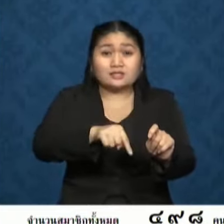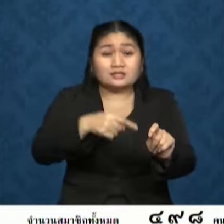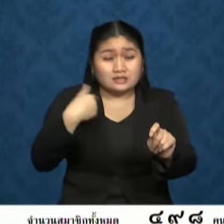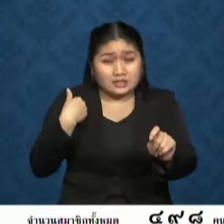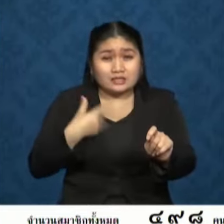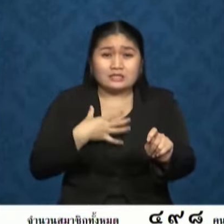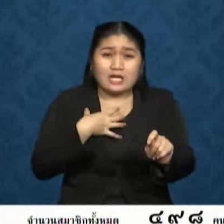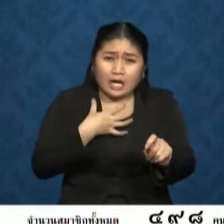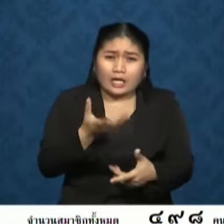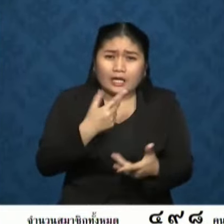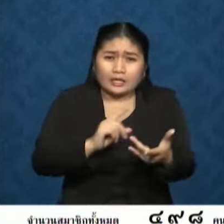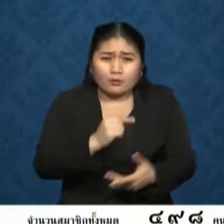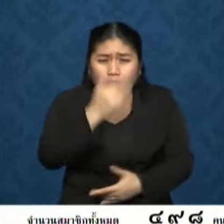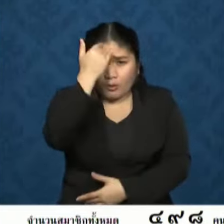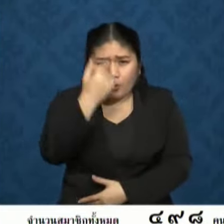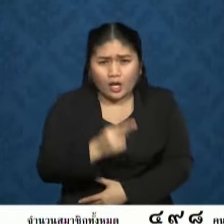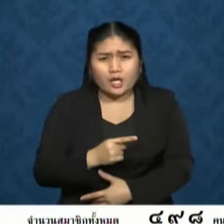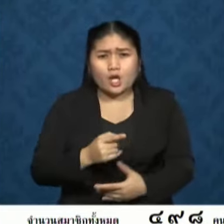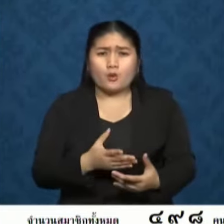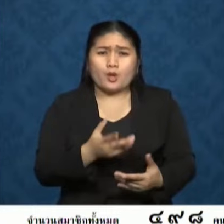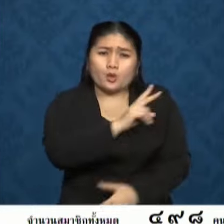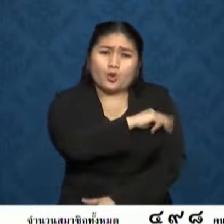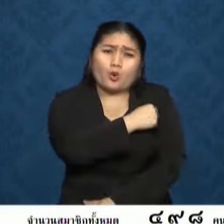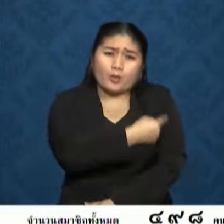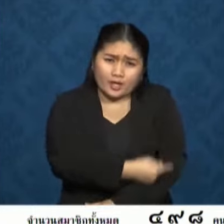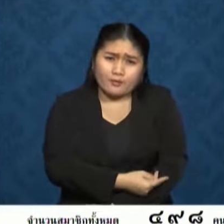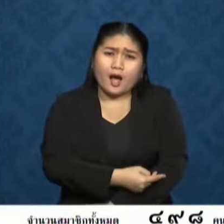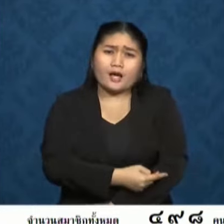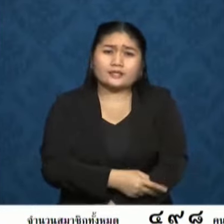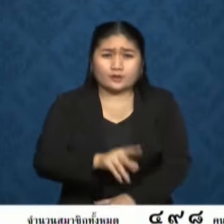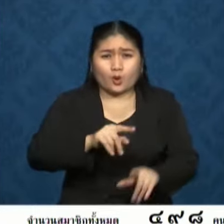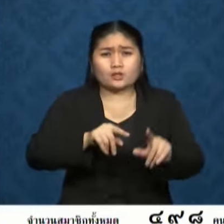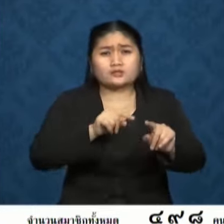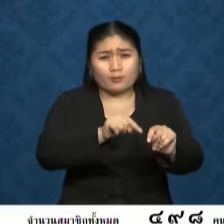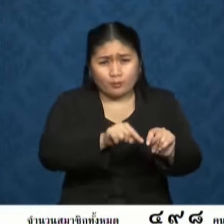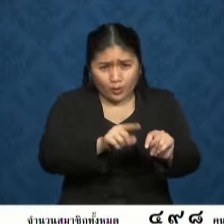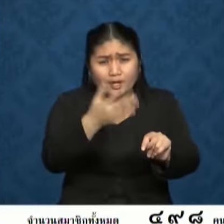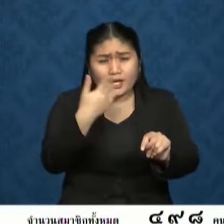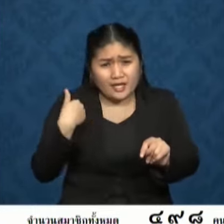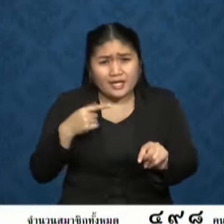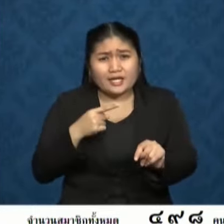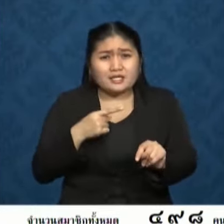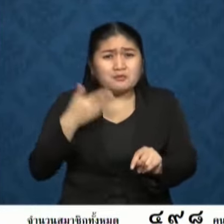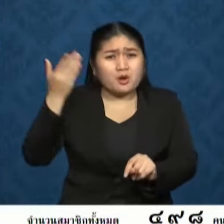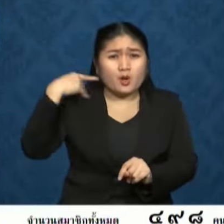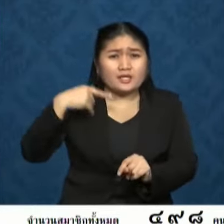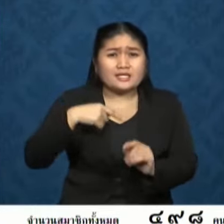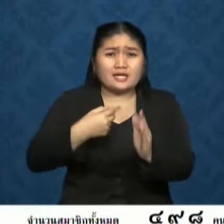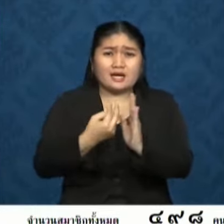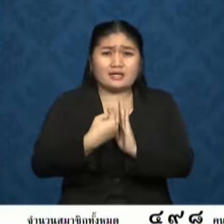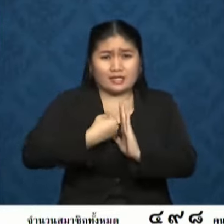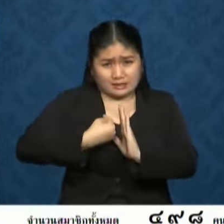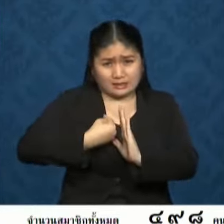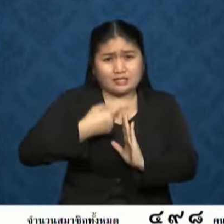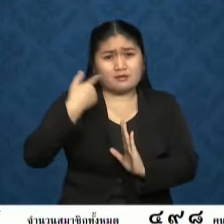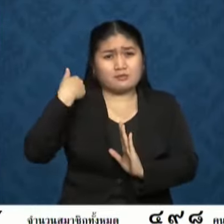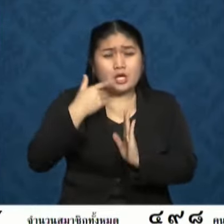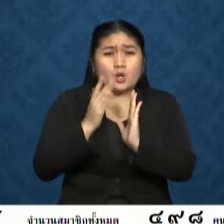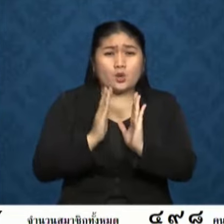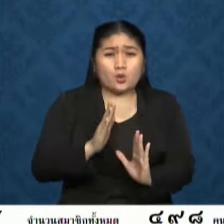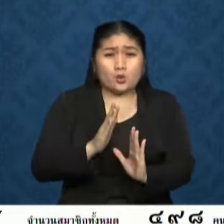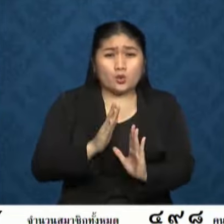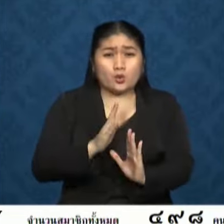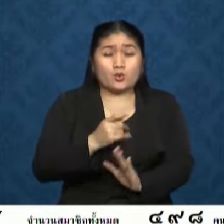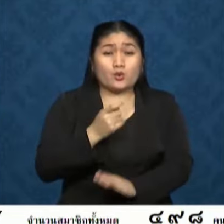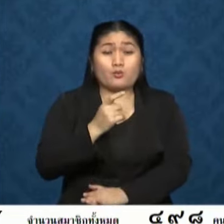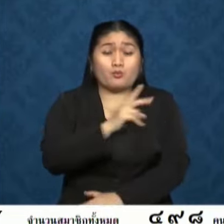โปพยาบ้ลา partyที่ด่ทัตโกวเบอรจองบึง ราชบุรีที่นั่นมีจัพฒงานทันทแพ